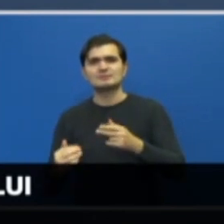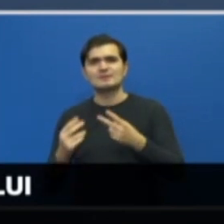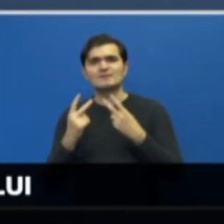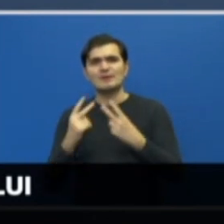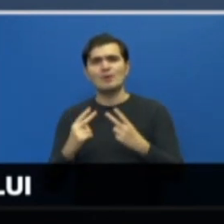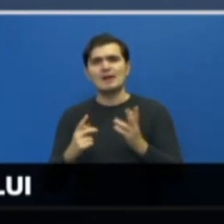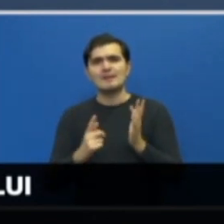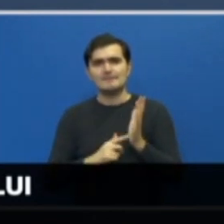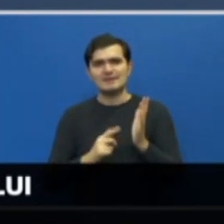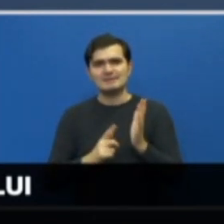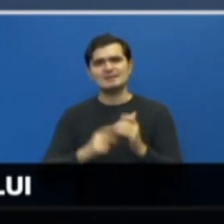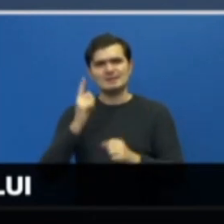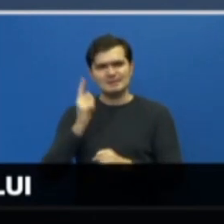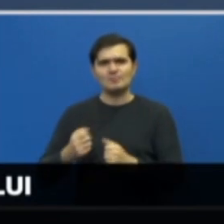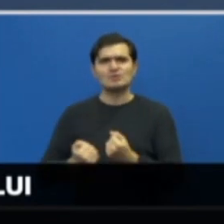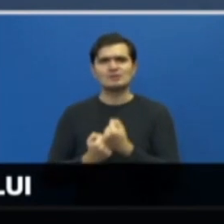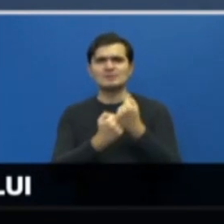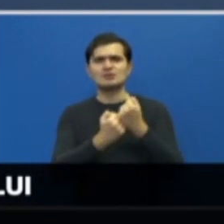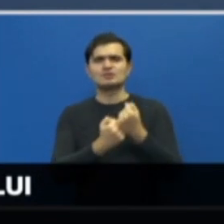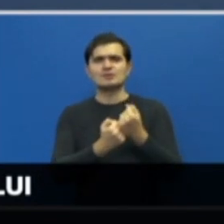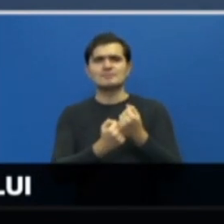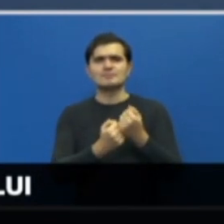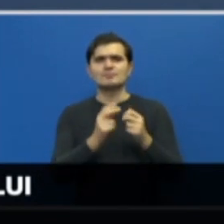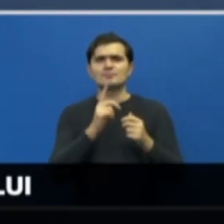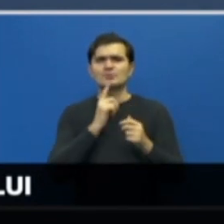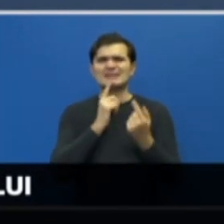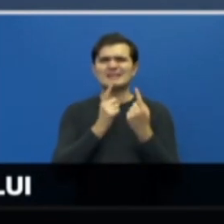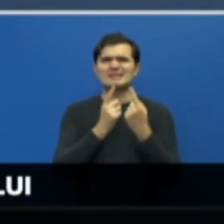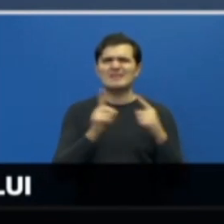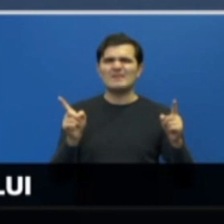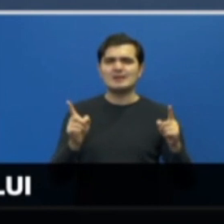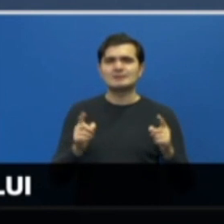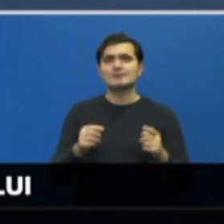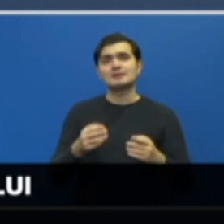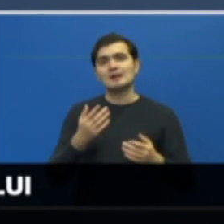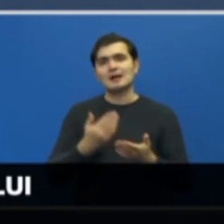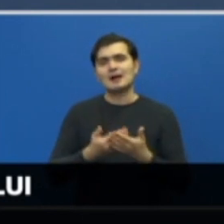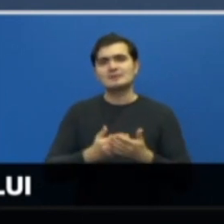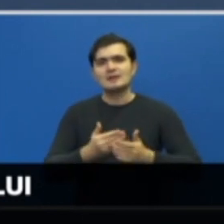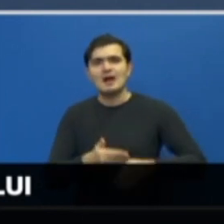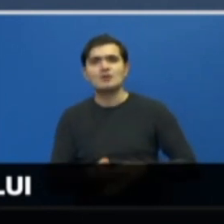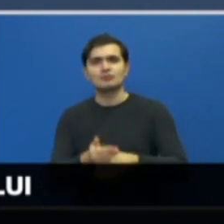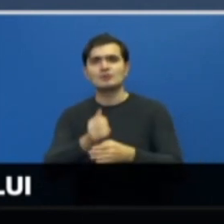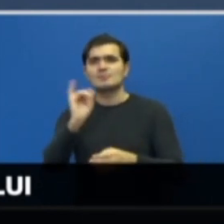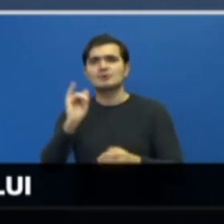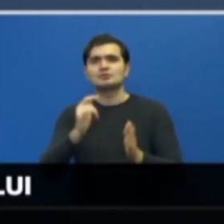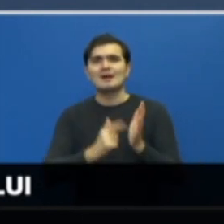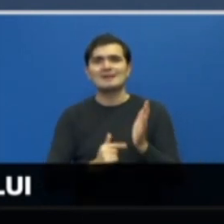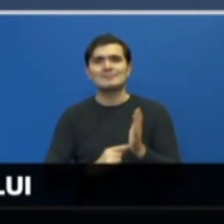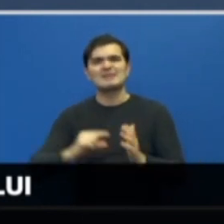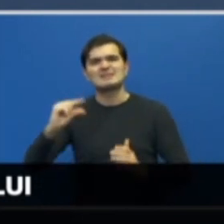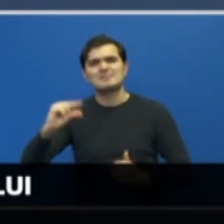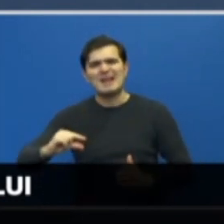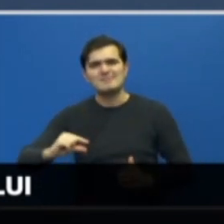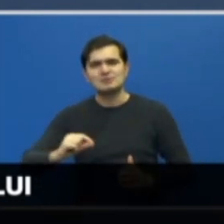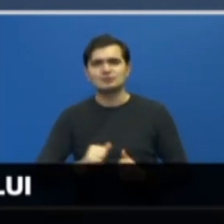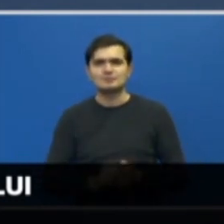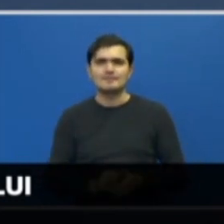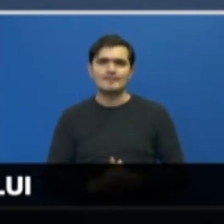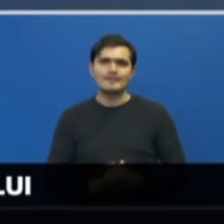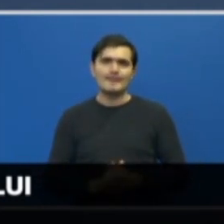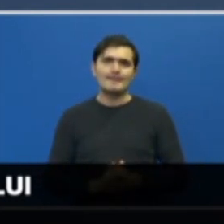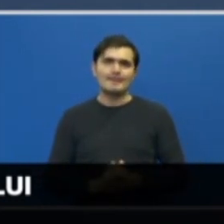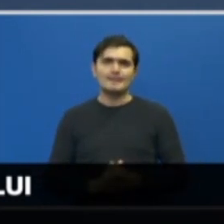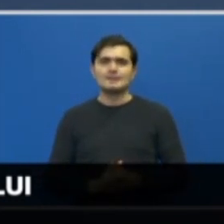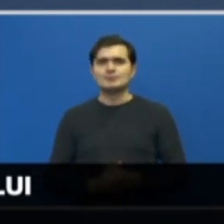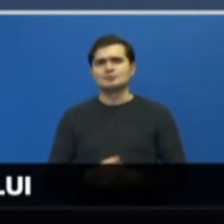a pensiilor, trebuie sprijinită cumva diferențiat și ajutăm pe cei cu pensii mai mici. S-a majorat